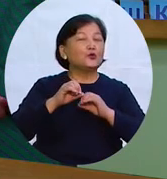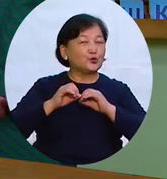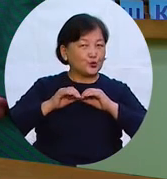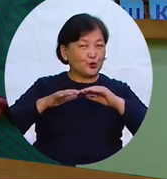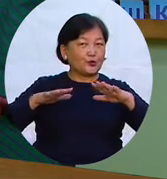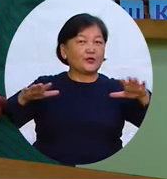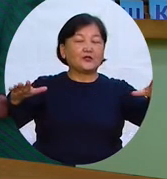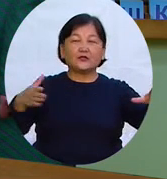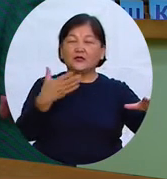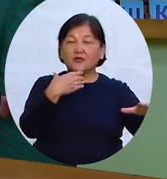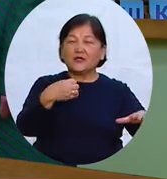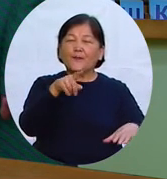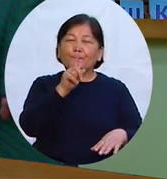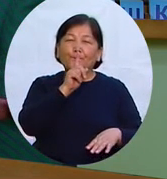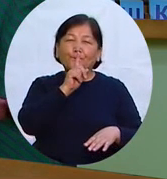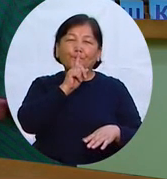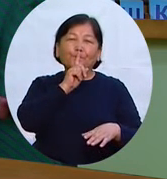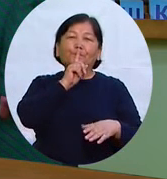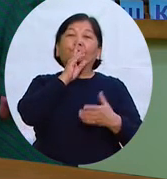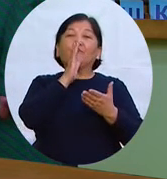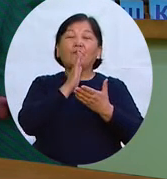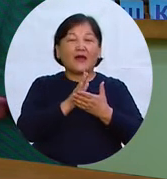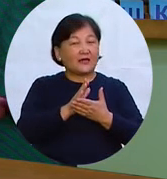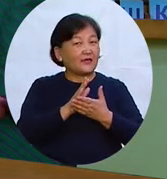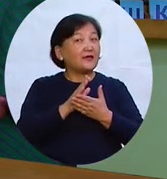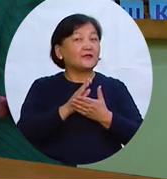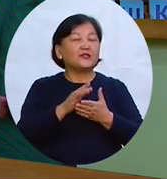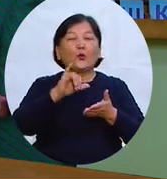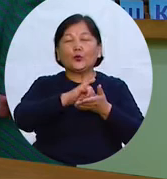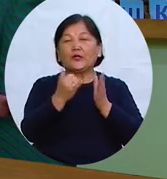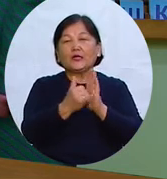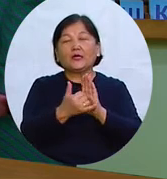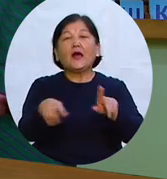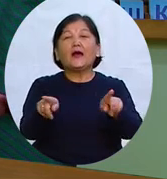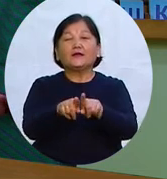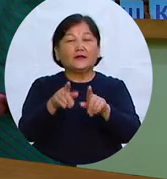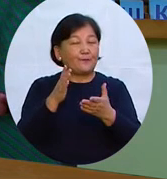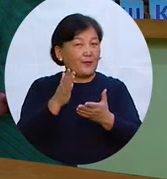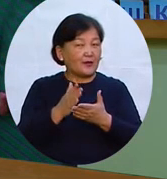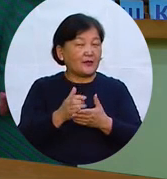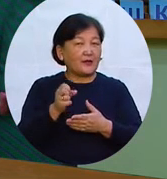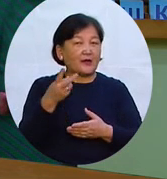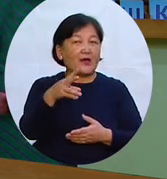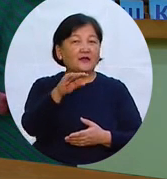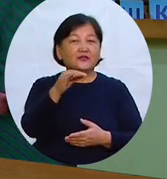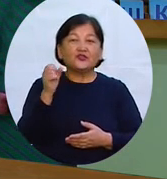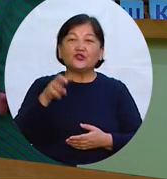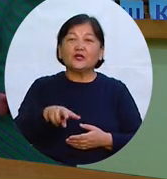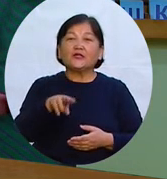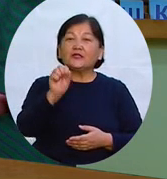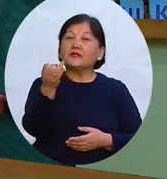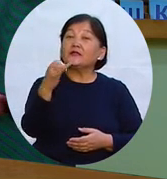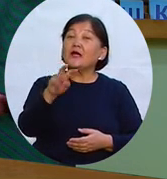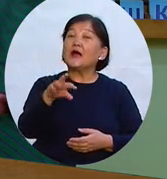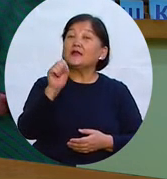нэг сайх нам гүн байна гэсэн үг хань тийм ээ. За альжаал тайлна гэхээр бас